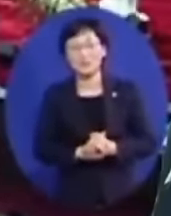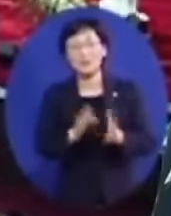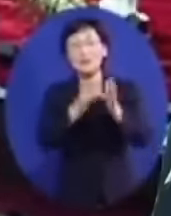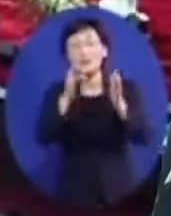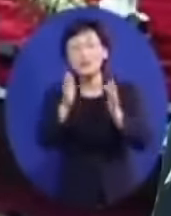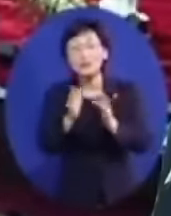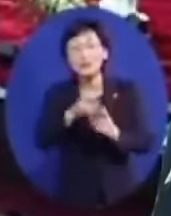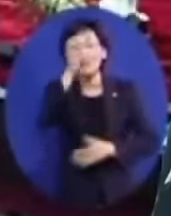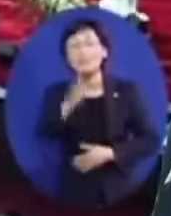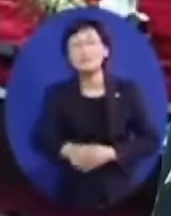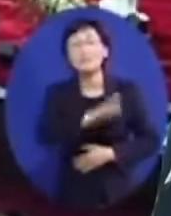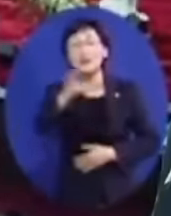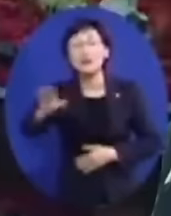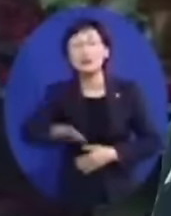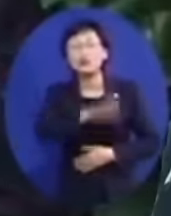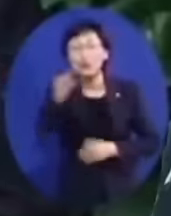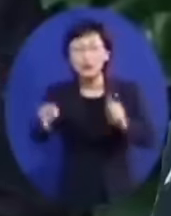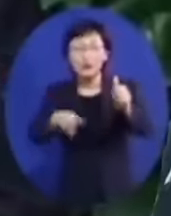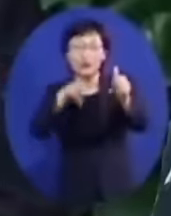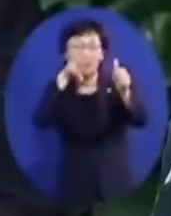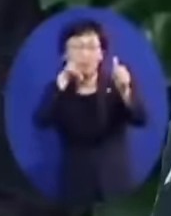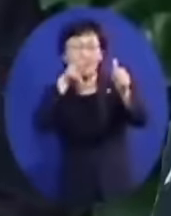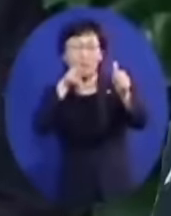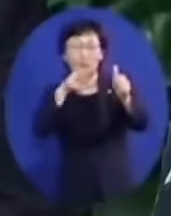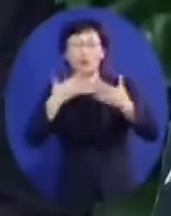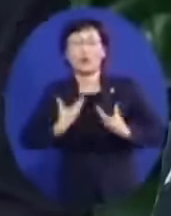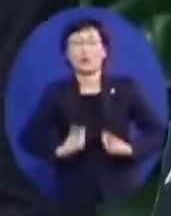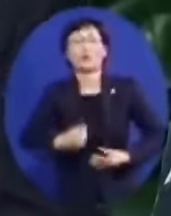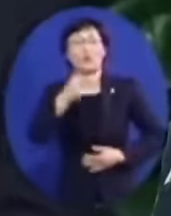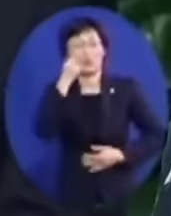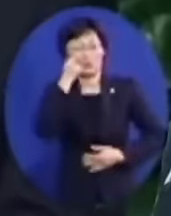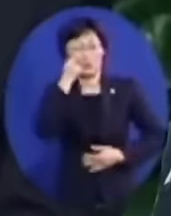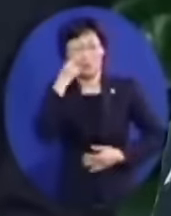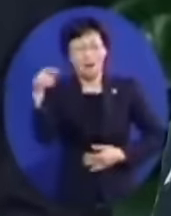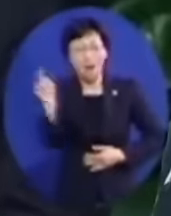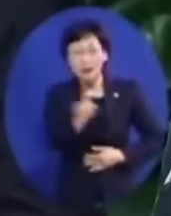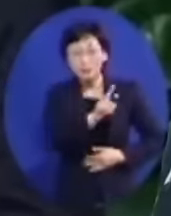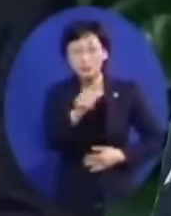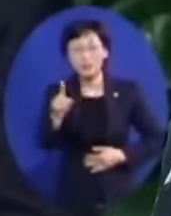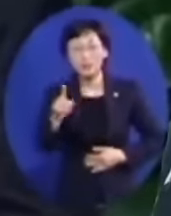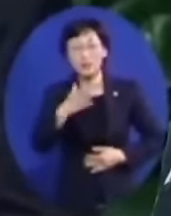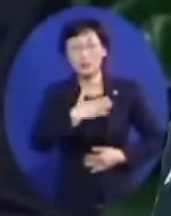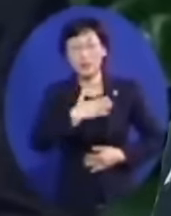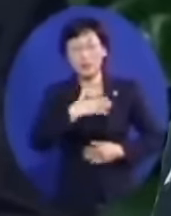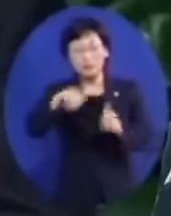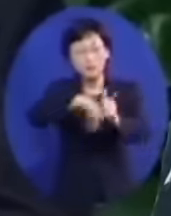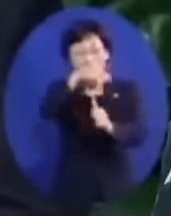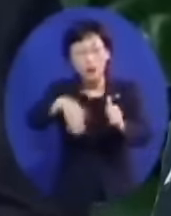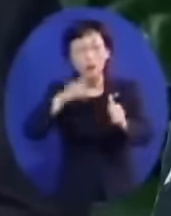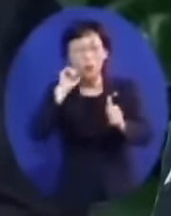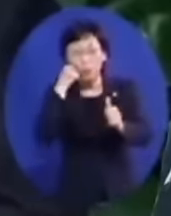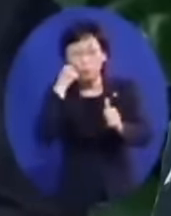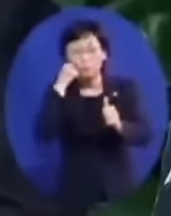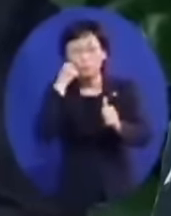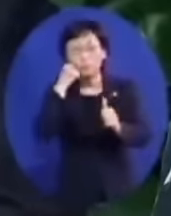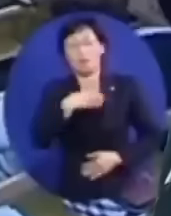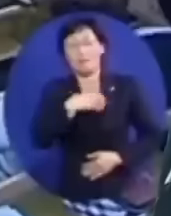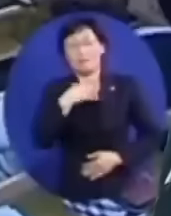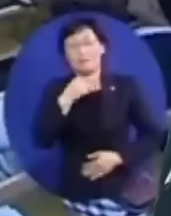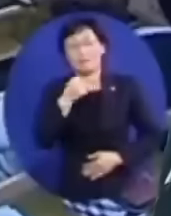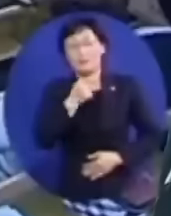예수님의 십자가를 우리가 쳐다보면 우리가 절망할 수가 없어요. 아무리 내 상황이 어렵고